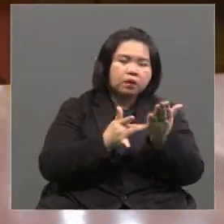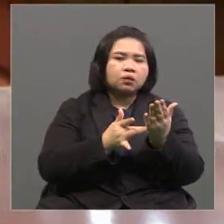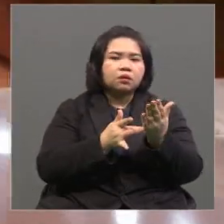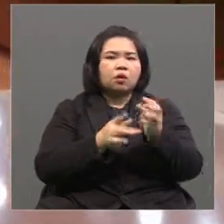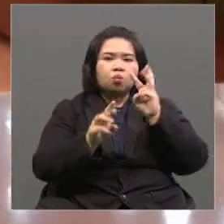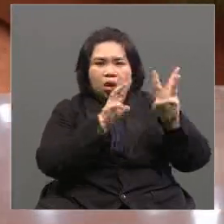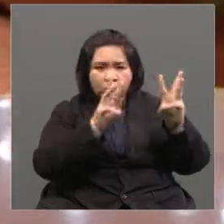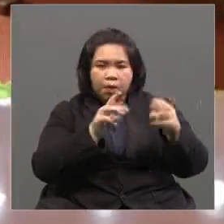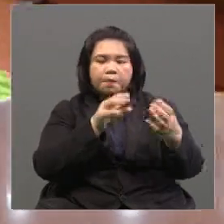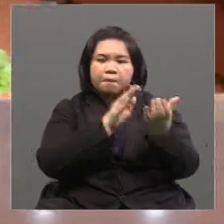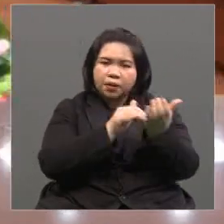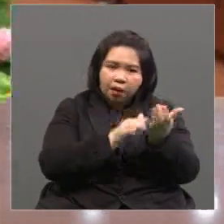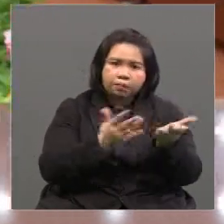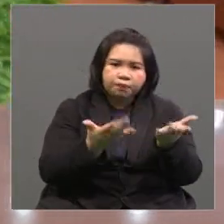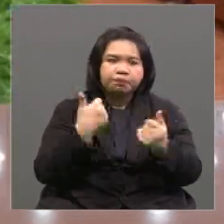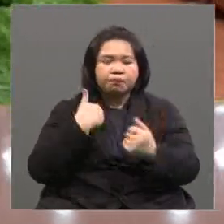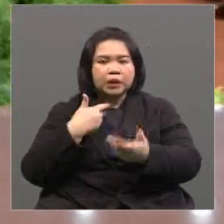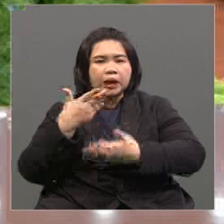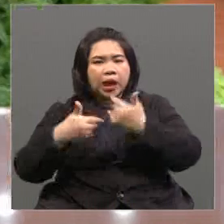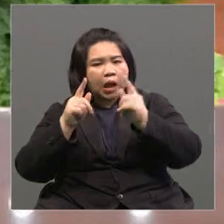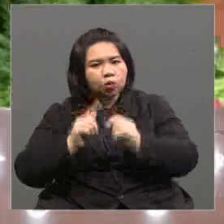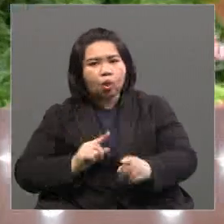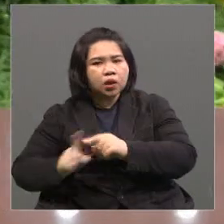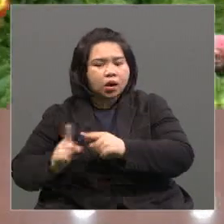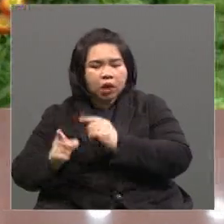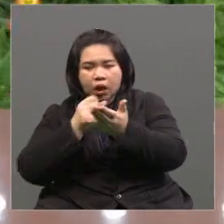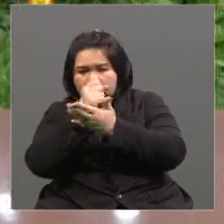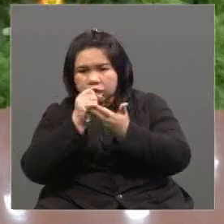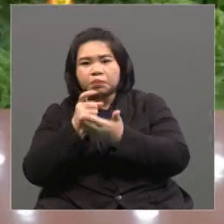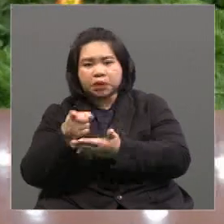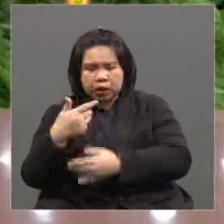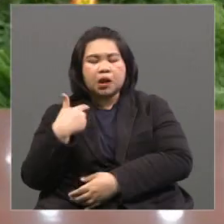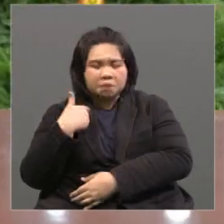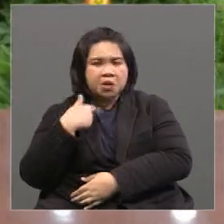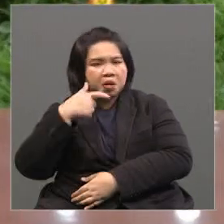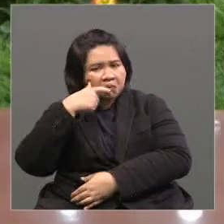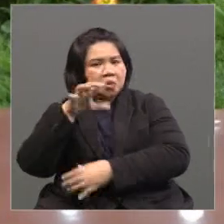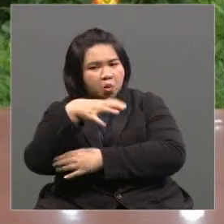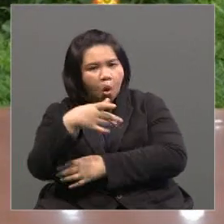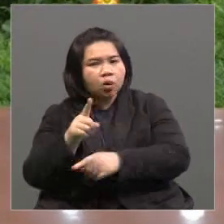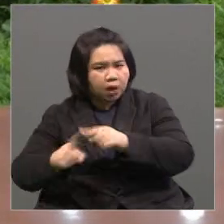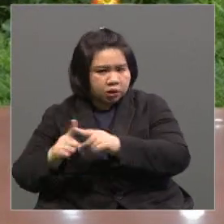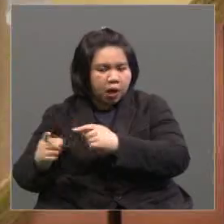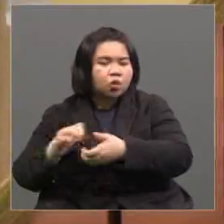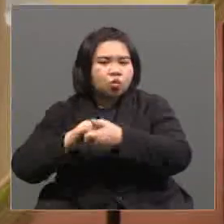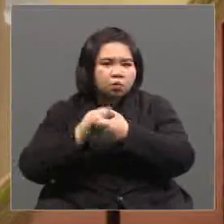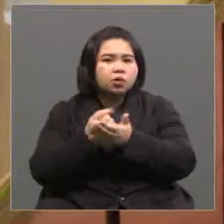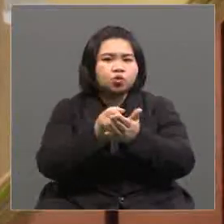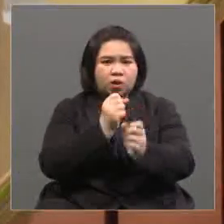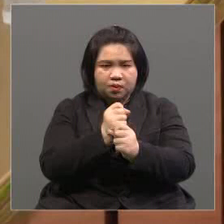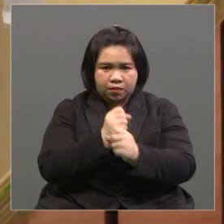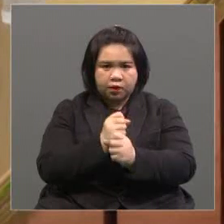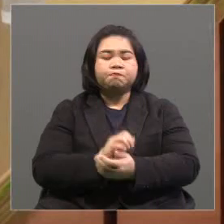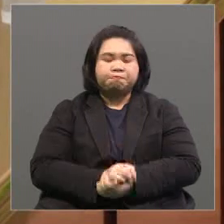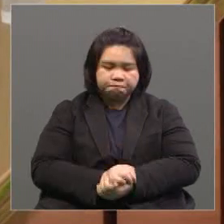เซ็นตการพนันออนไลน์การค้าพนุรวมถึงยาเสพติดซึ่งการหารือทวีปภาคีกับธนาธิบดีศรีจิ้นผิงก็ถือว่าเป็น